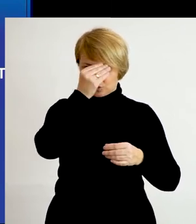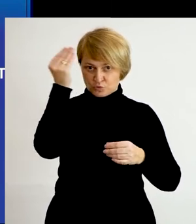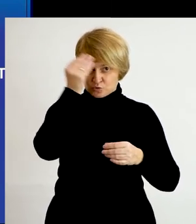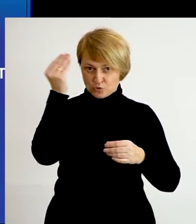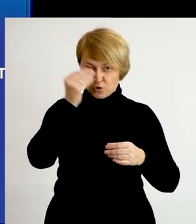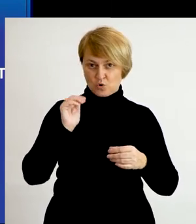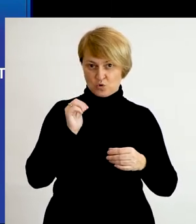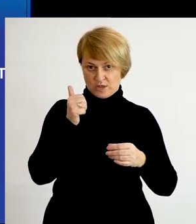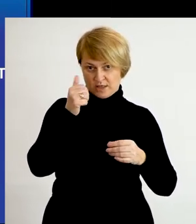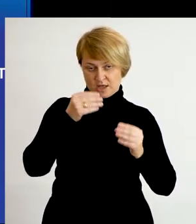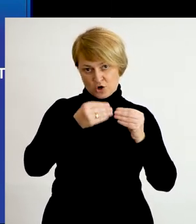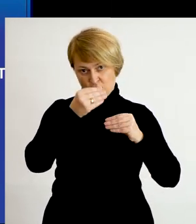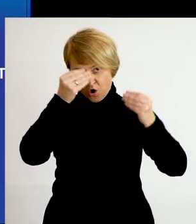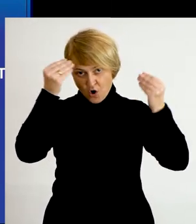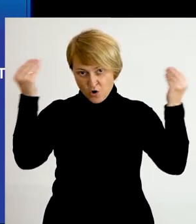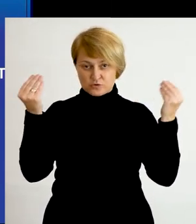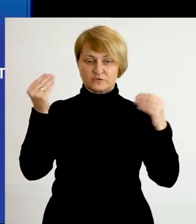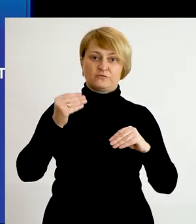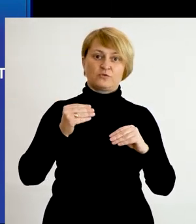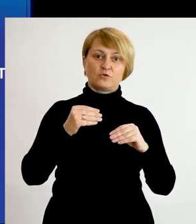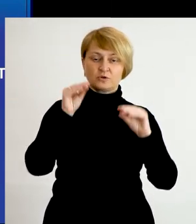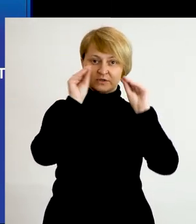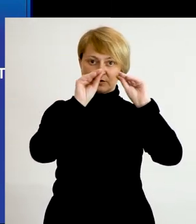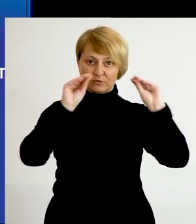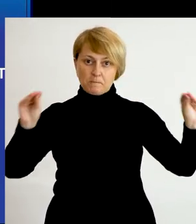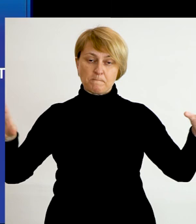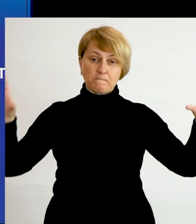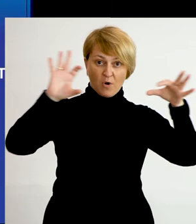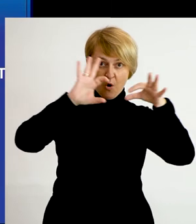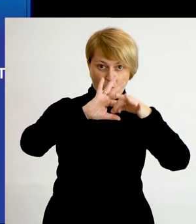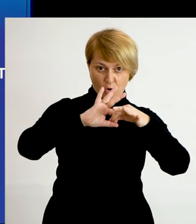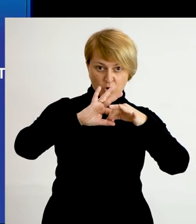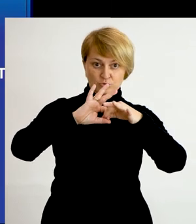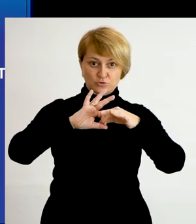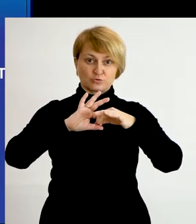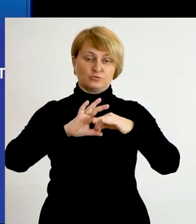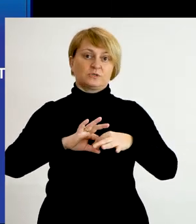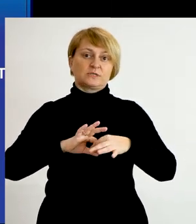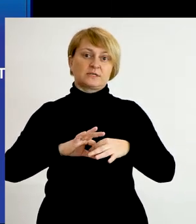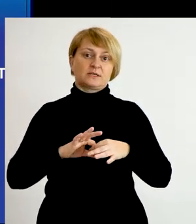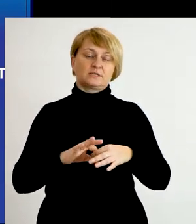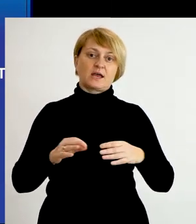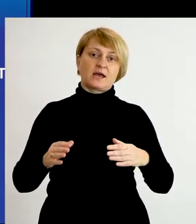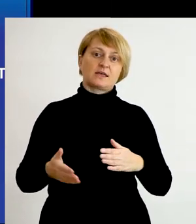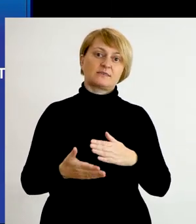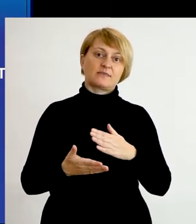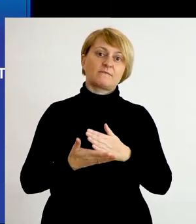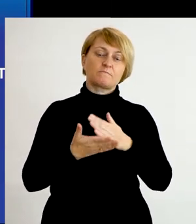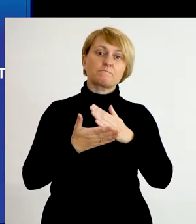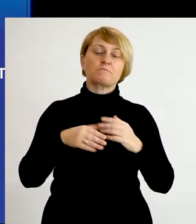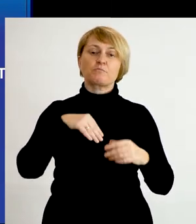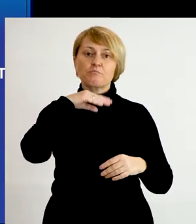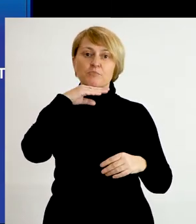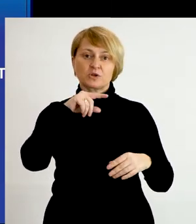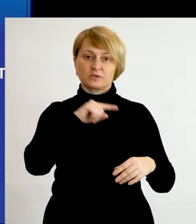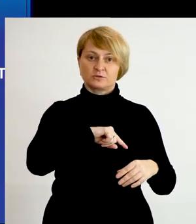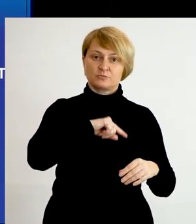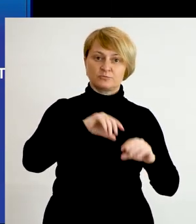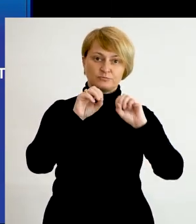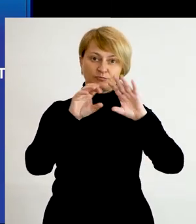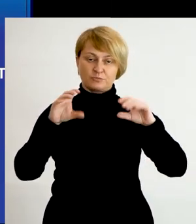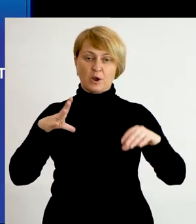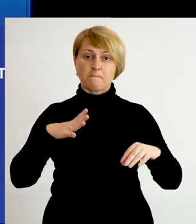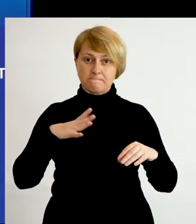Doskonalenia Nauczycieli. Jak Państwo wiecie, ten ośrodek połączył się z pracownią psychologiczną, która też na Wyspie Pasiece miała. To